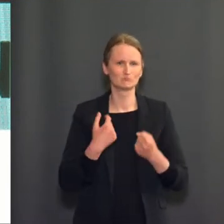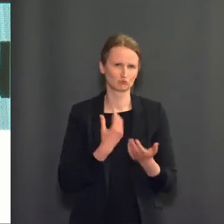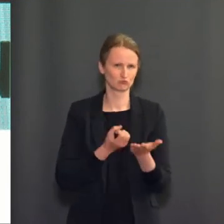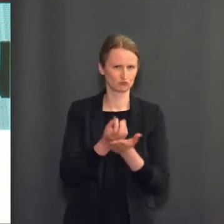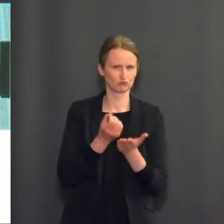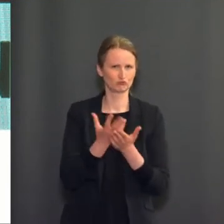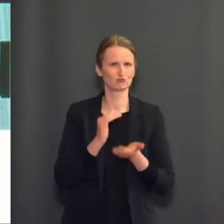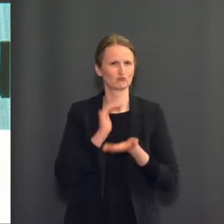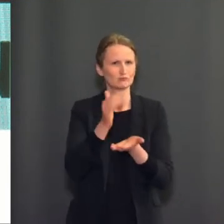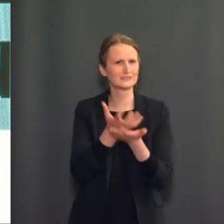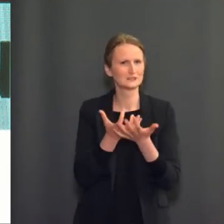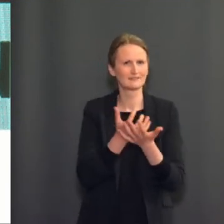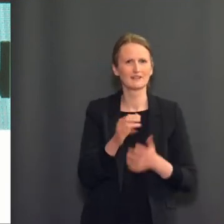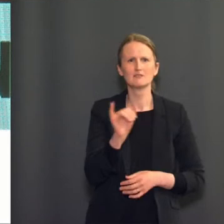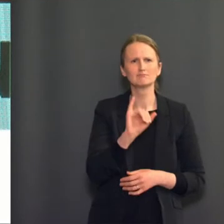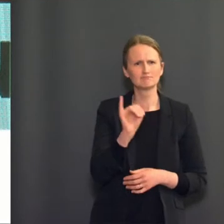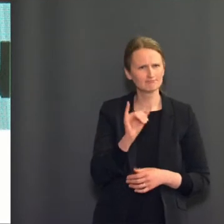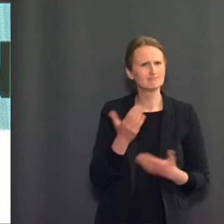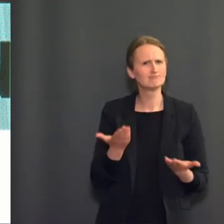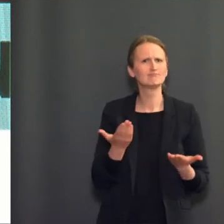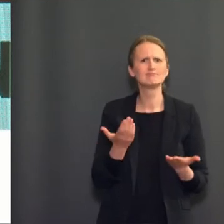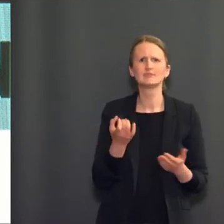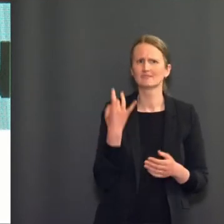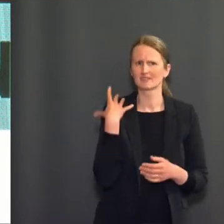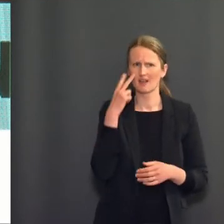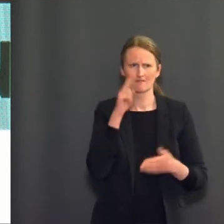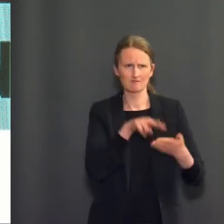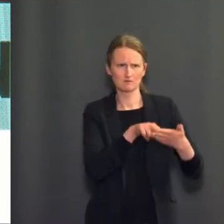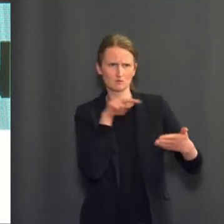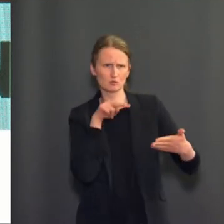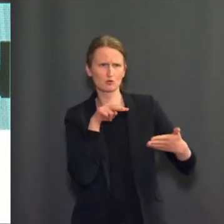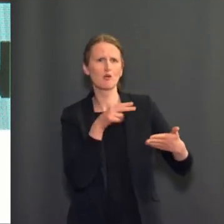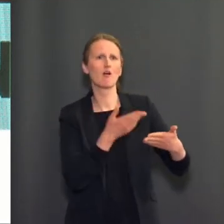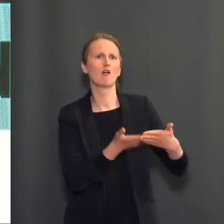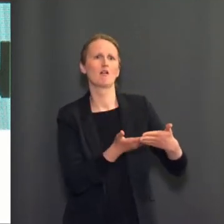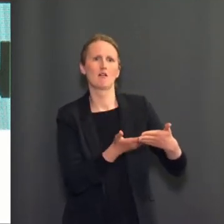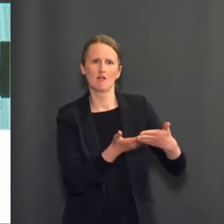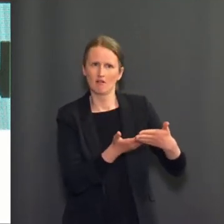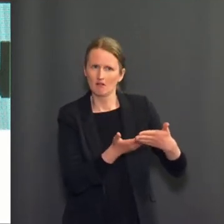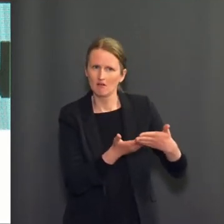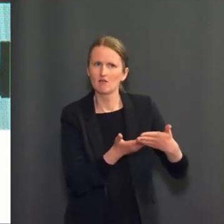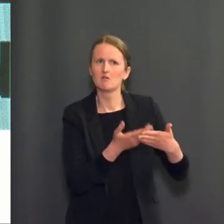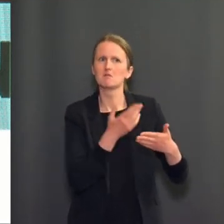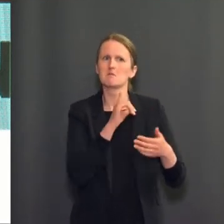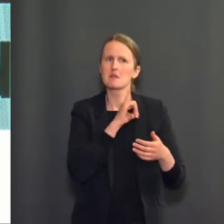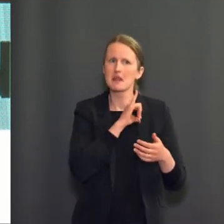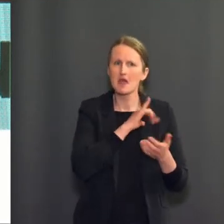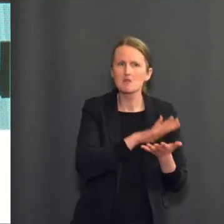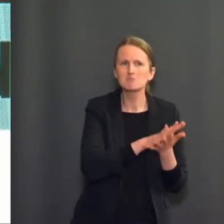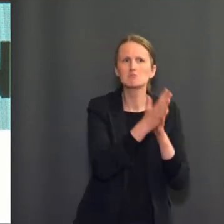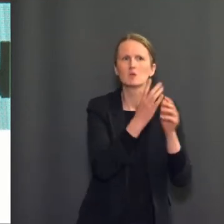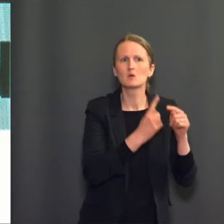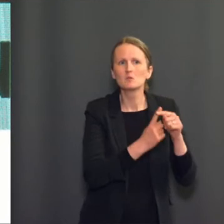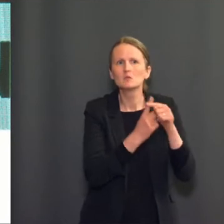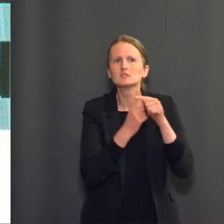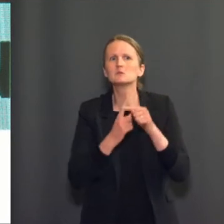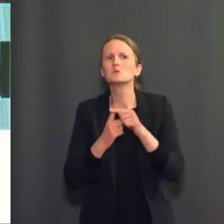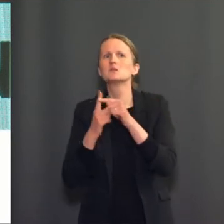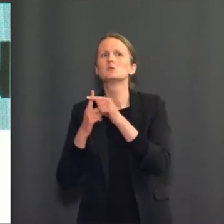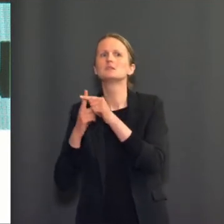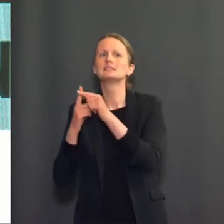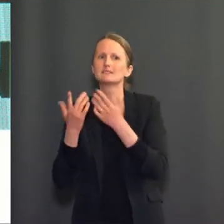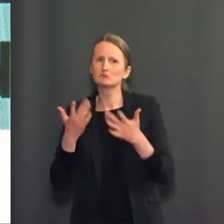Les chiffres récents font apparaître quelques tendances positives encourageantes. Mais en même